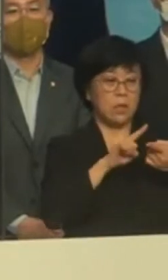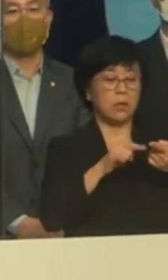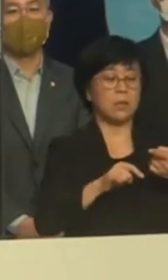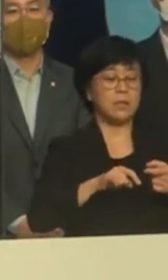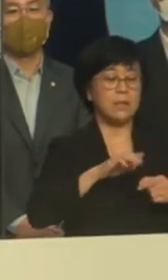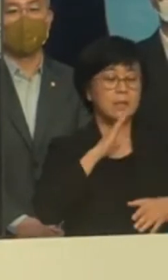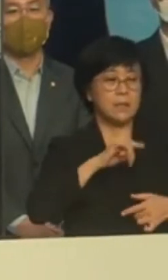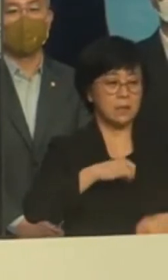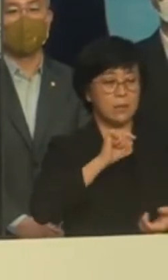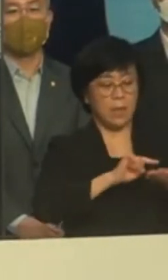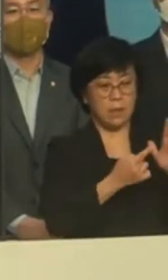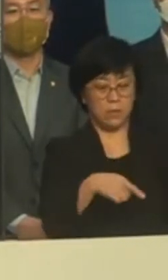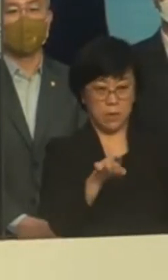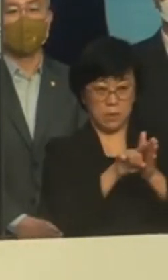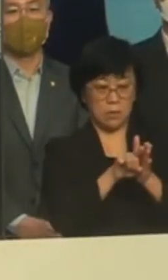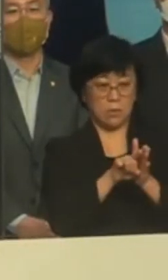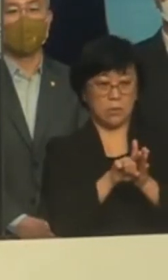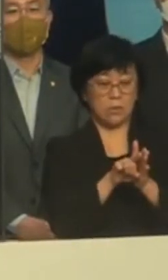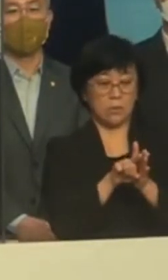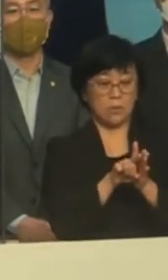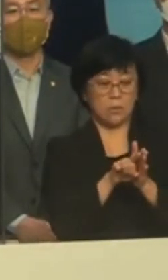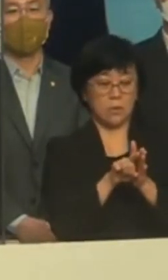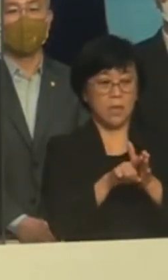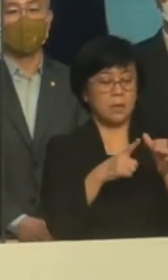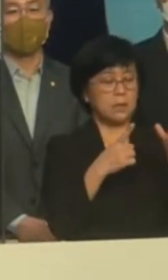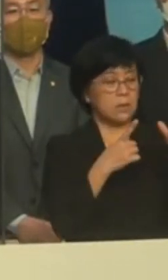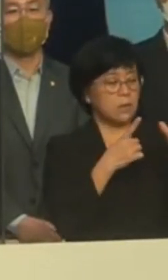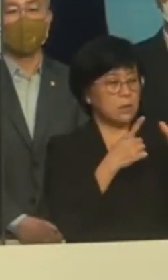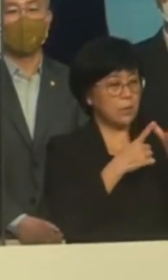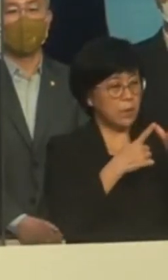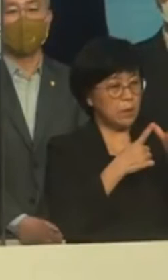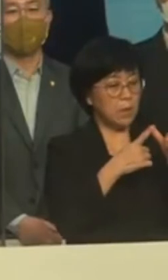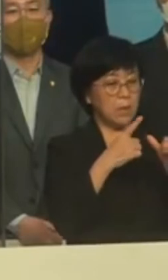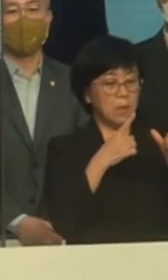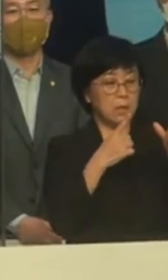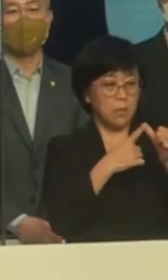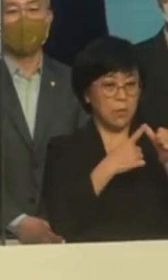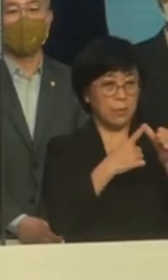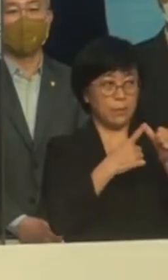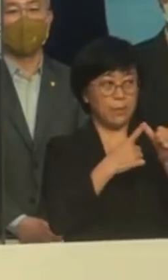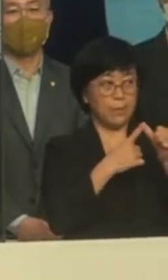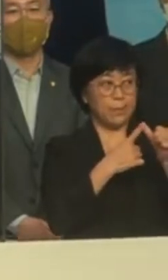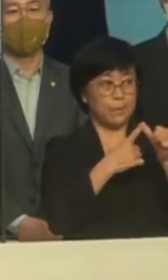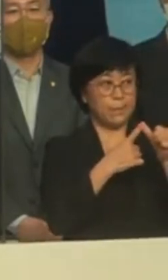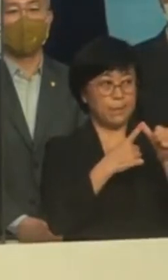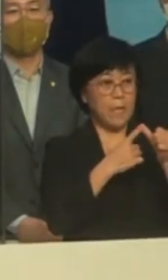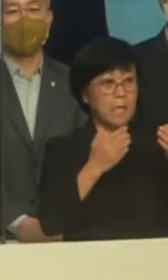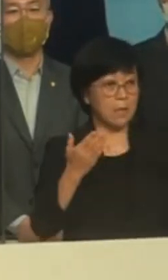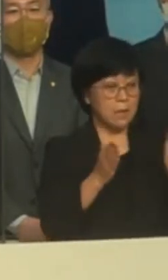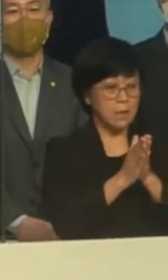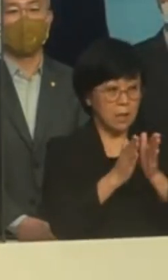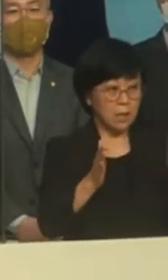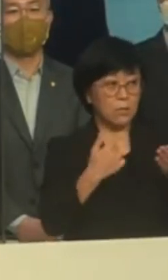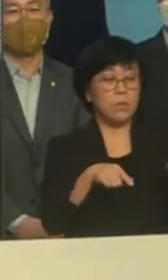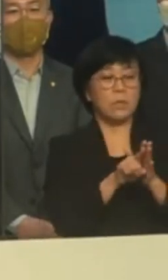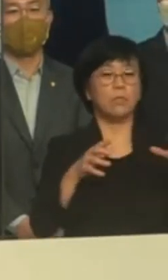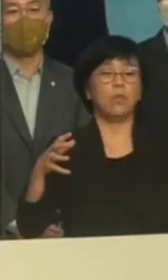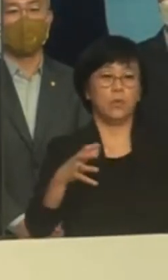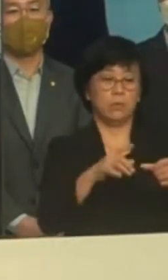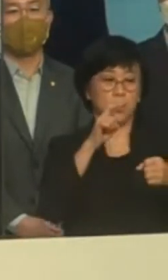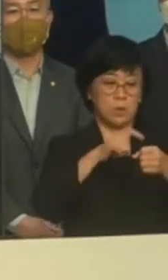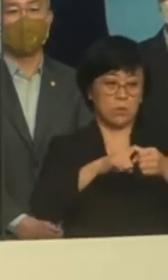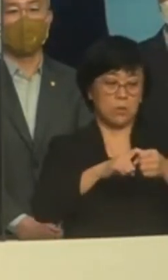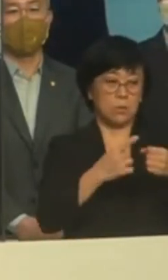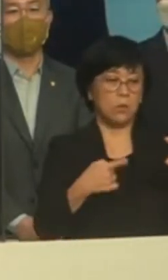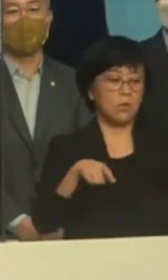위해서 오늘 저희들은 첫 번째 행동을 하기 위해서 함께 모였습니다. 우리